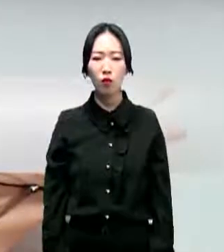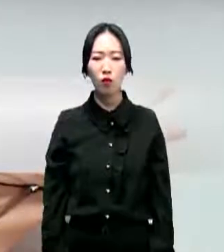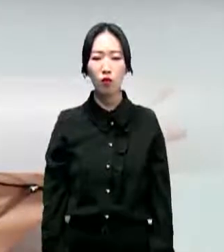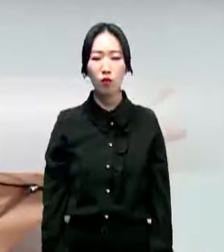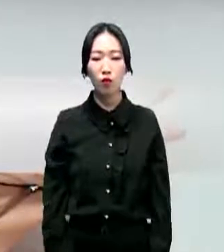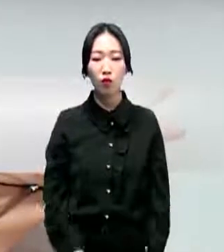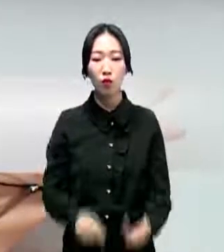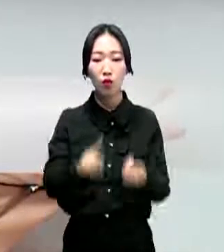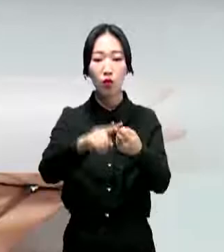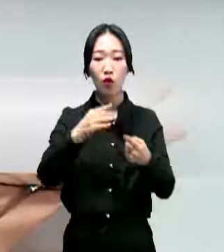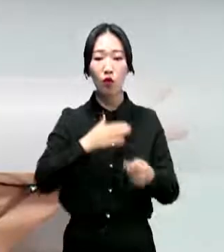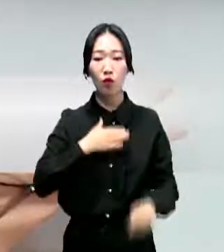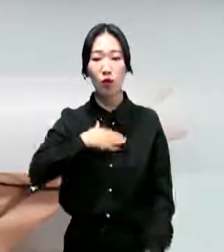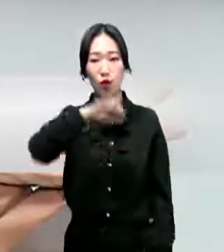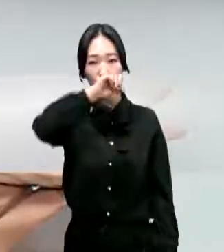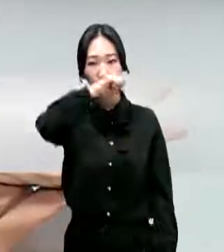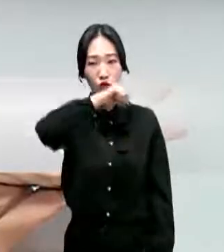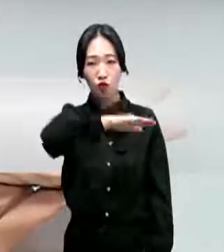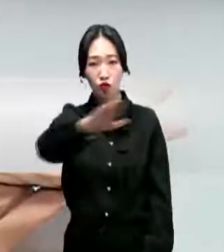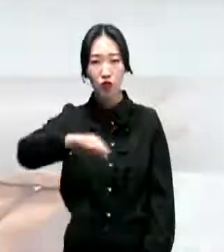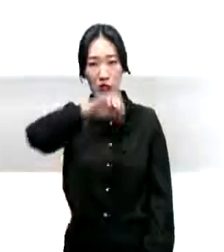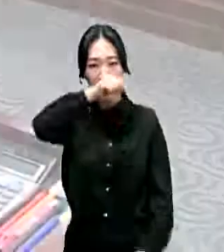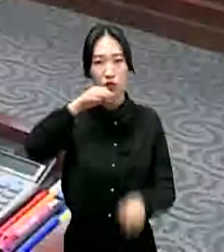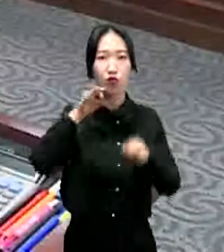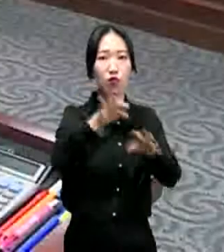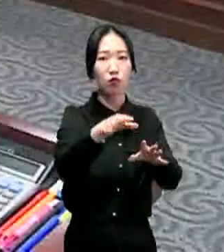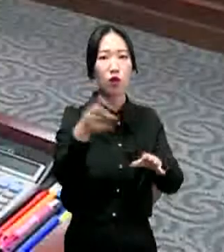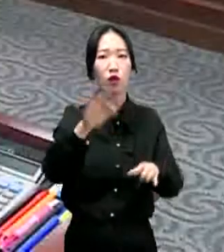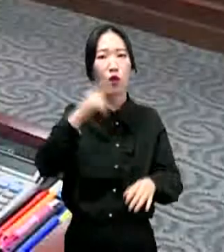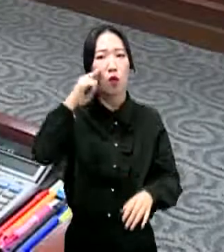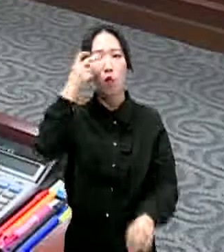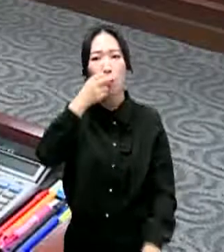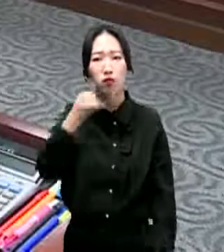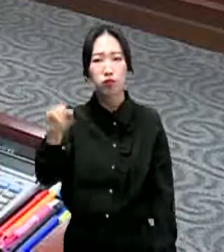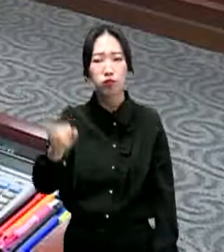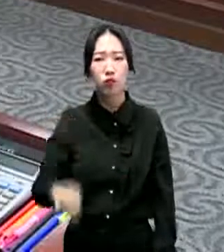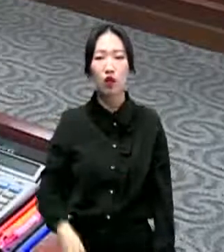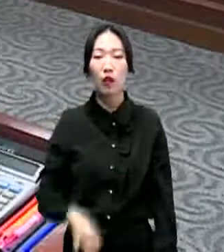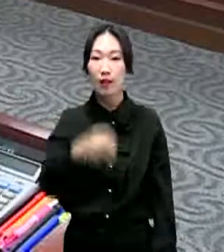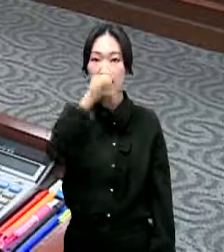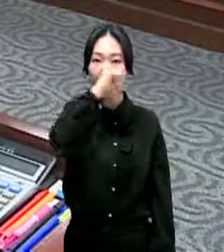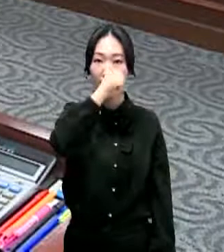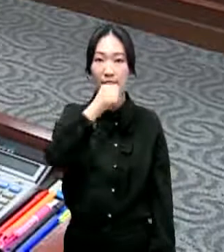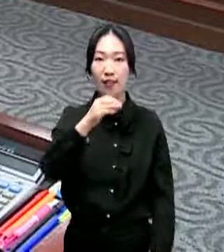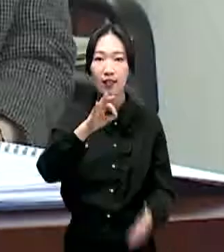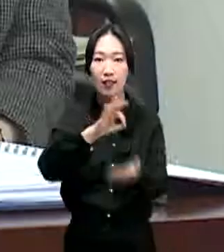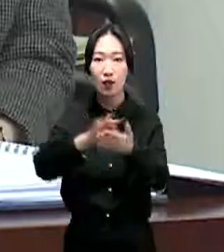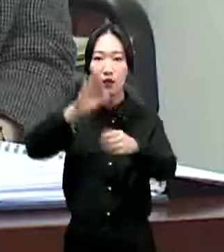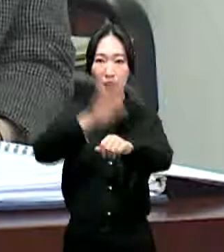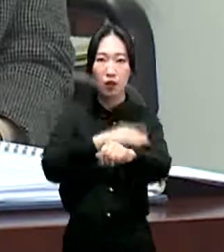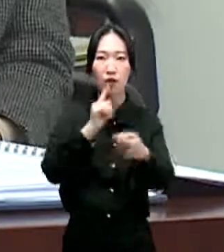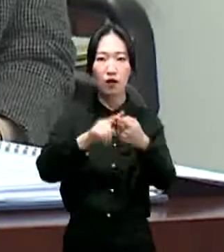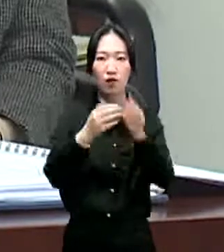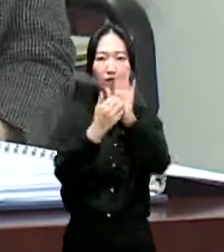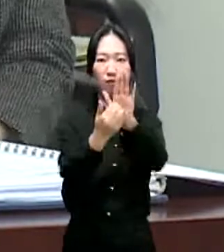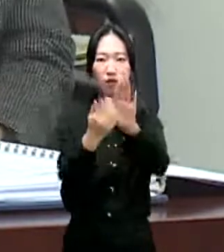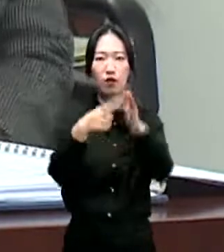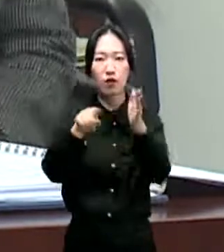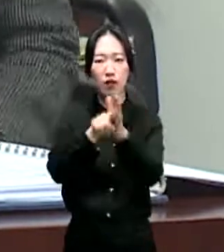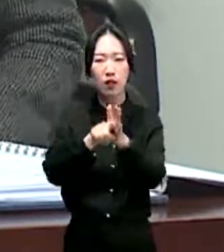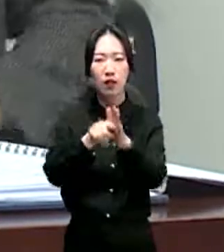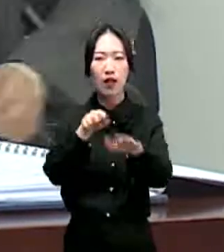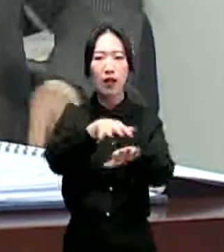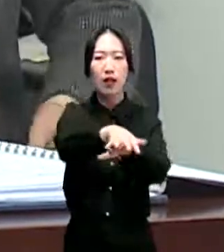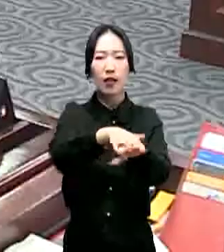그거 엄연히 우리 예산 투입해서 지금 진행된 거고. 또 예산의 잘못된 사용을 방지하기 위한 정형화된